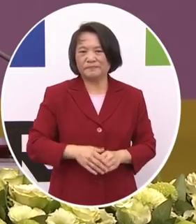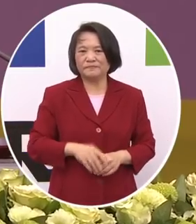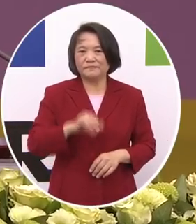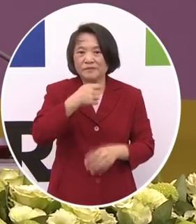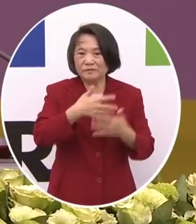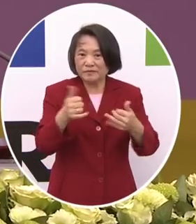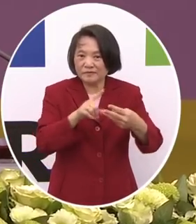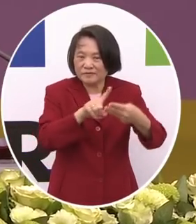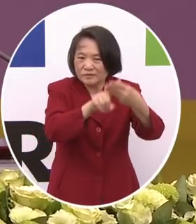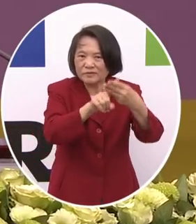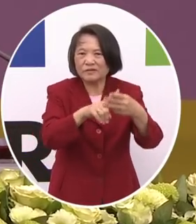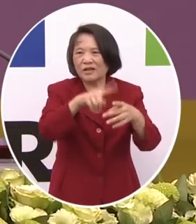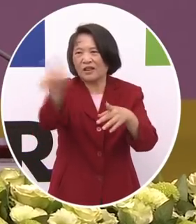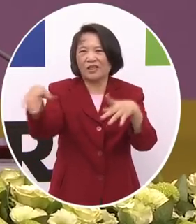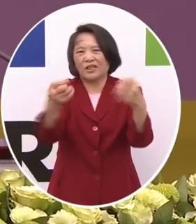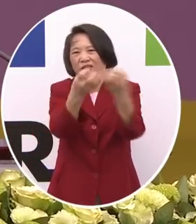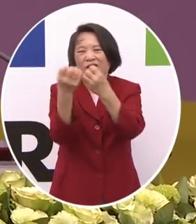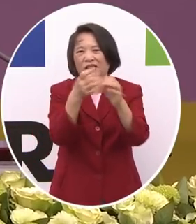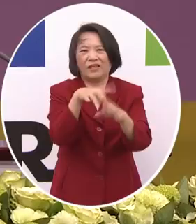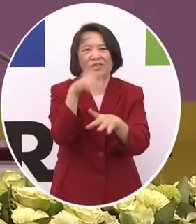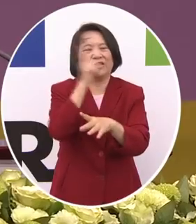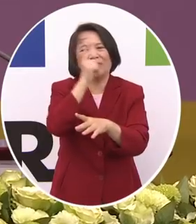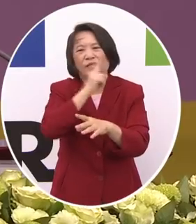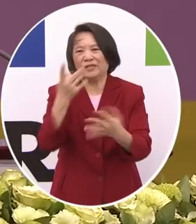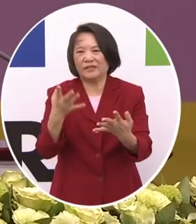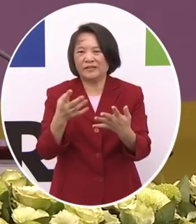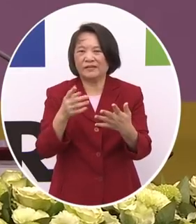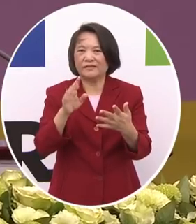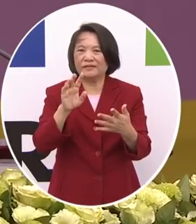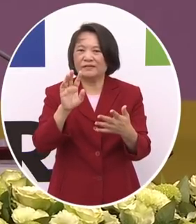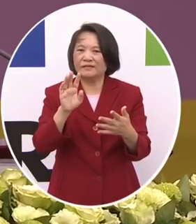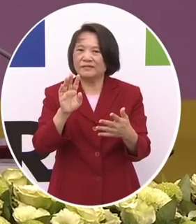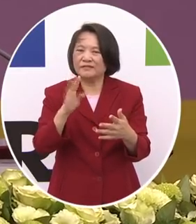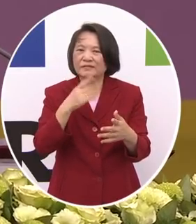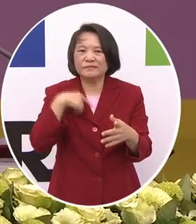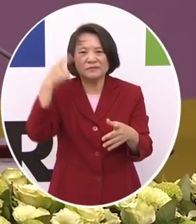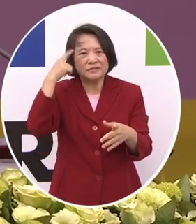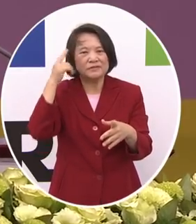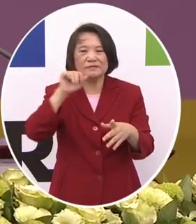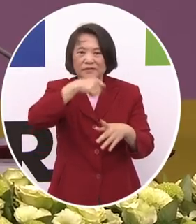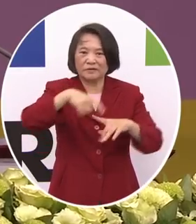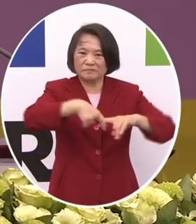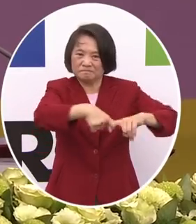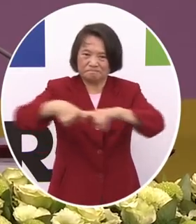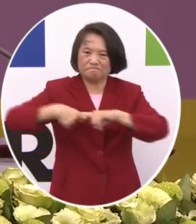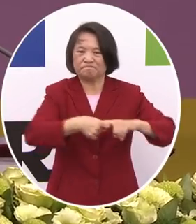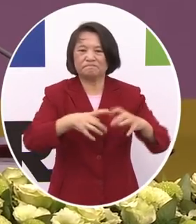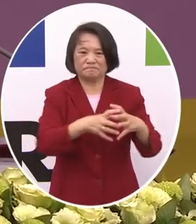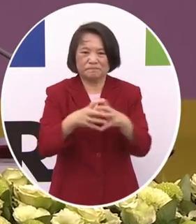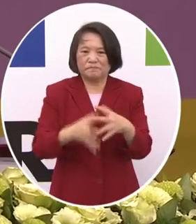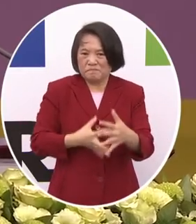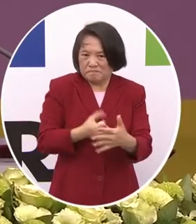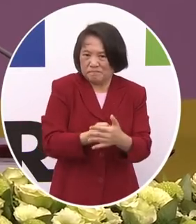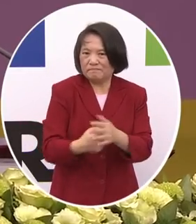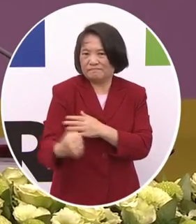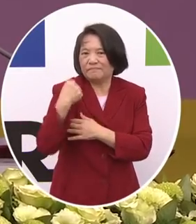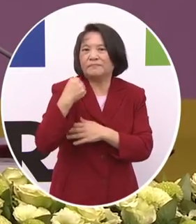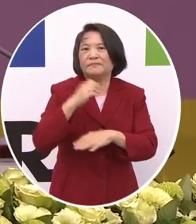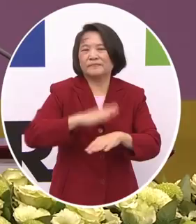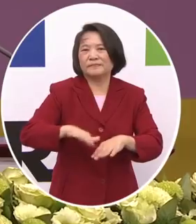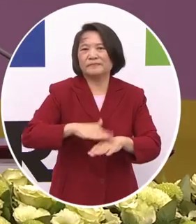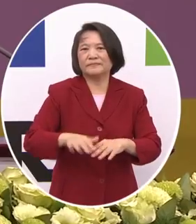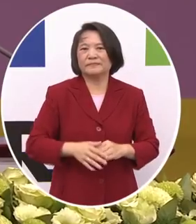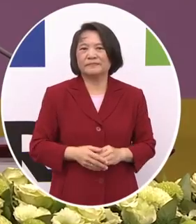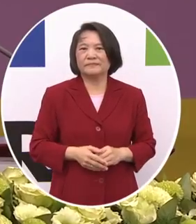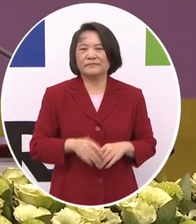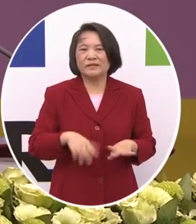也许吵吵闹闹，但我们一向因台湾而团结，因团结而坚强。因为这个国